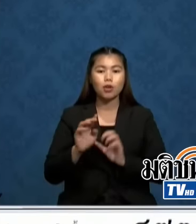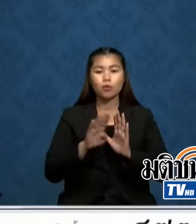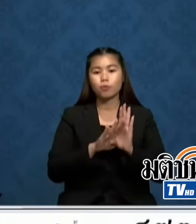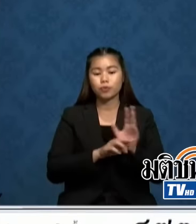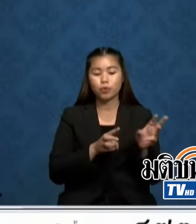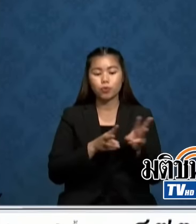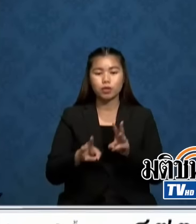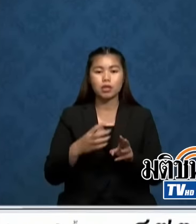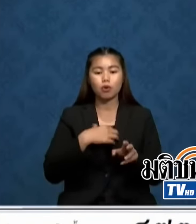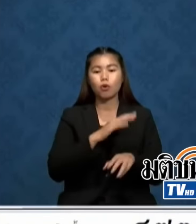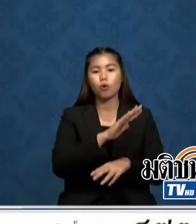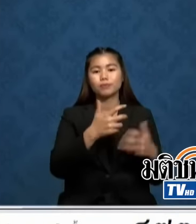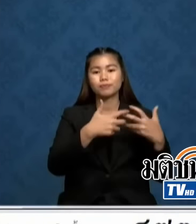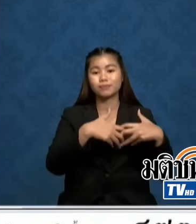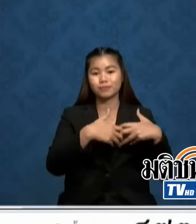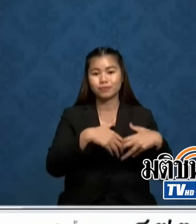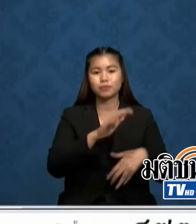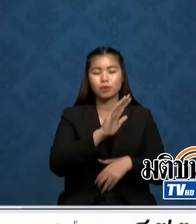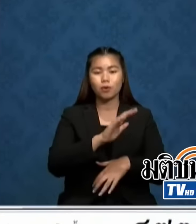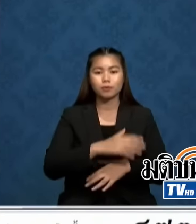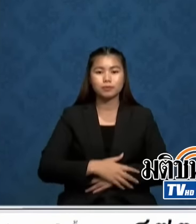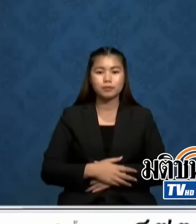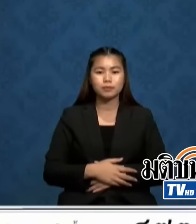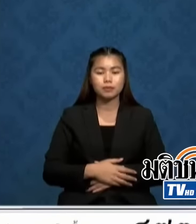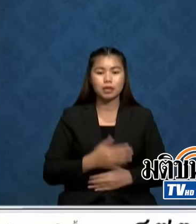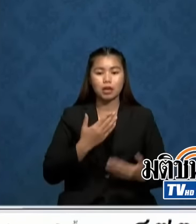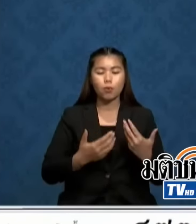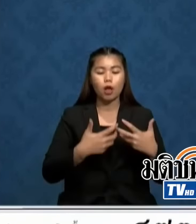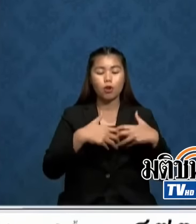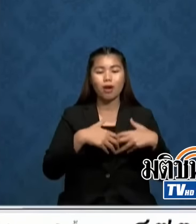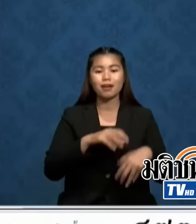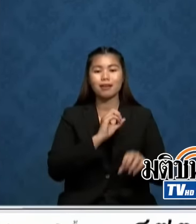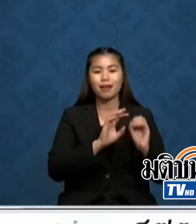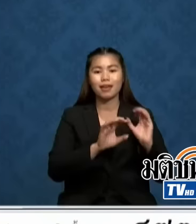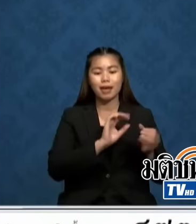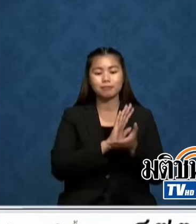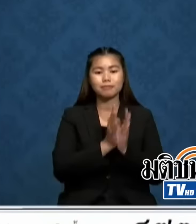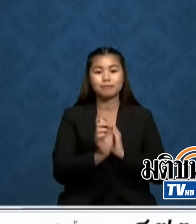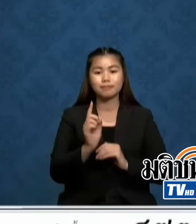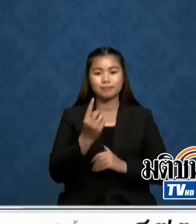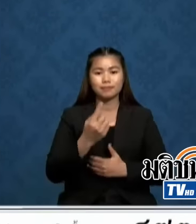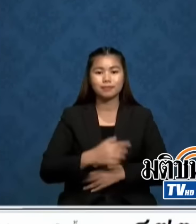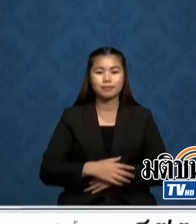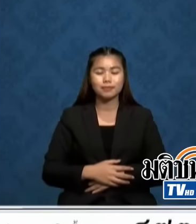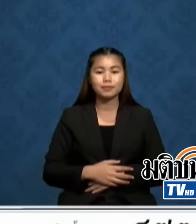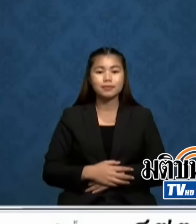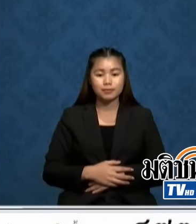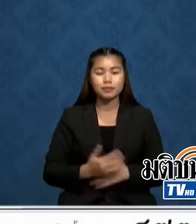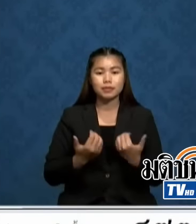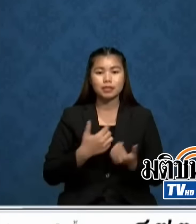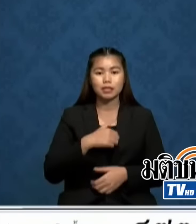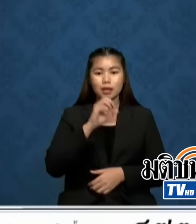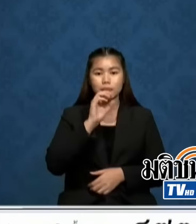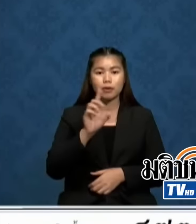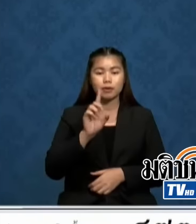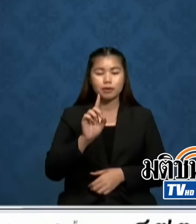ทางอุตสาหกรรมหรือเรียกง่ายๆว่าโรงงานขยะรีไซเคิลนั่นเองที่ผมกล่าวนำเรียนเทพประทานก็